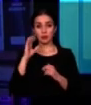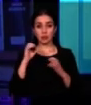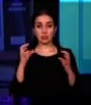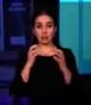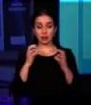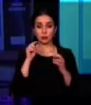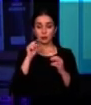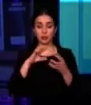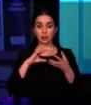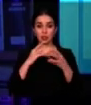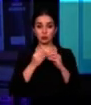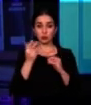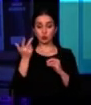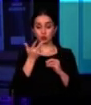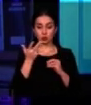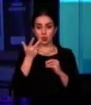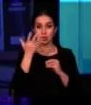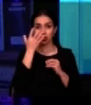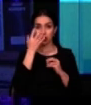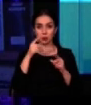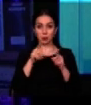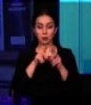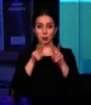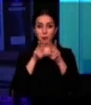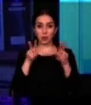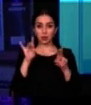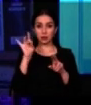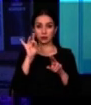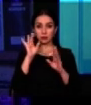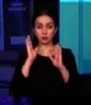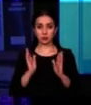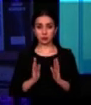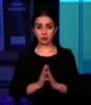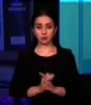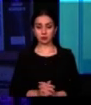saqlashni bosamiz. Natijada uchala rasmimiz bir xil o'lchamga keladi.